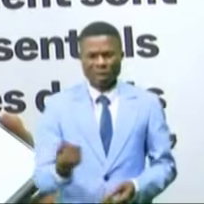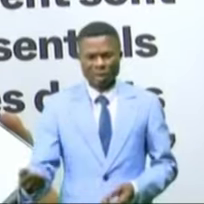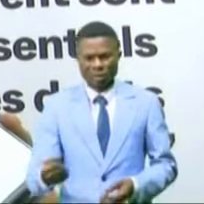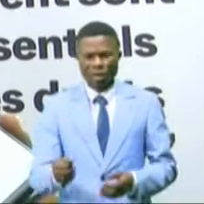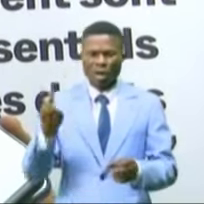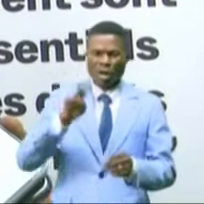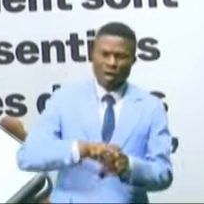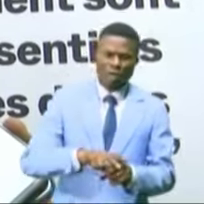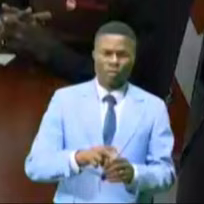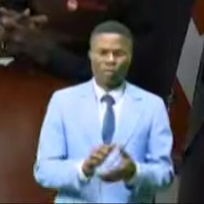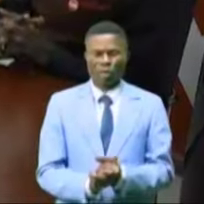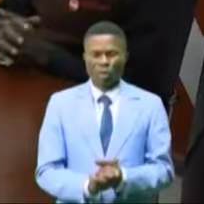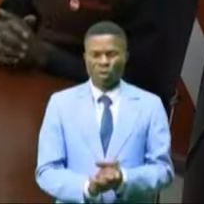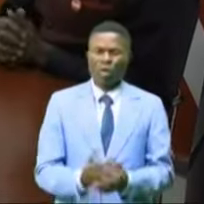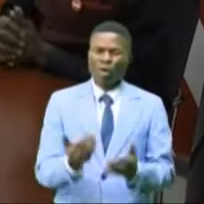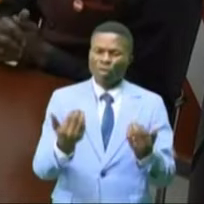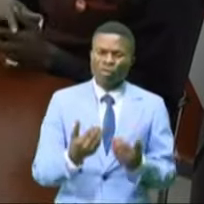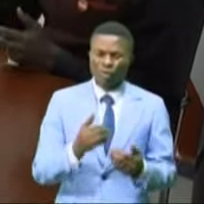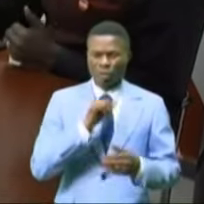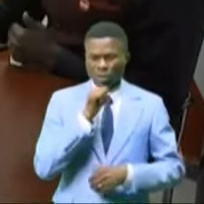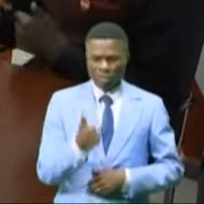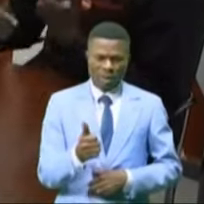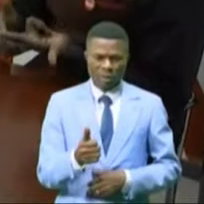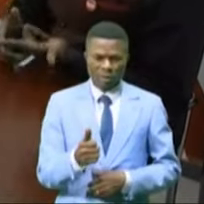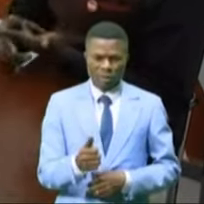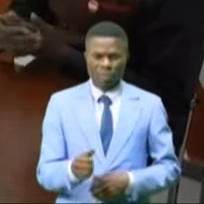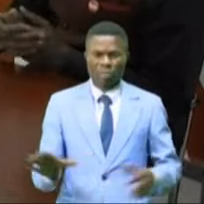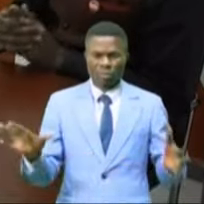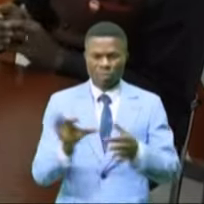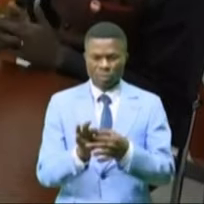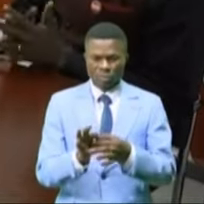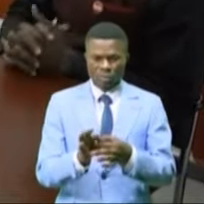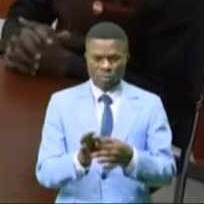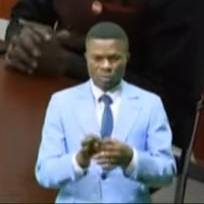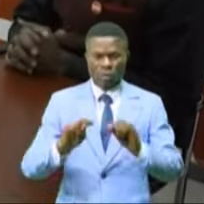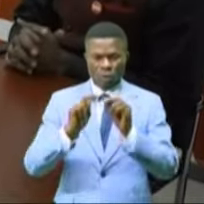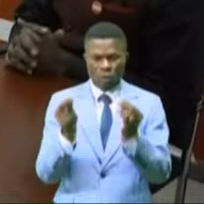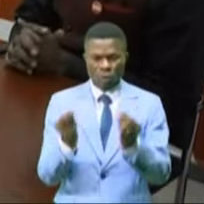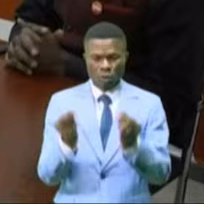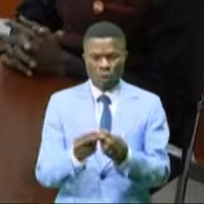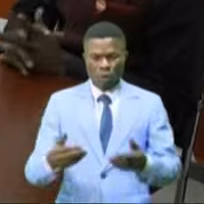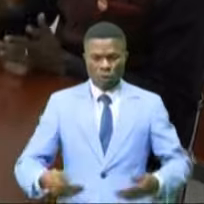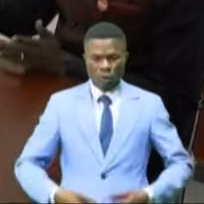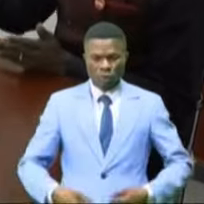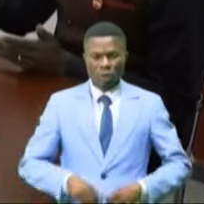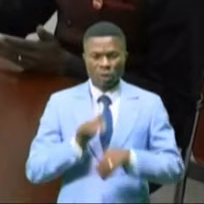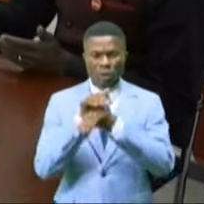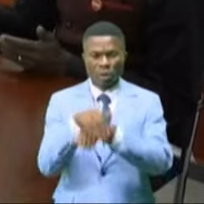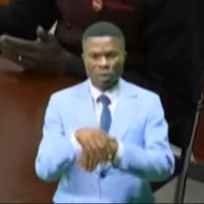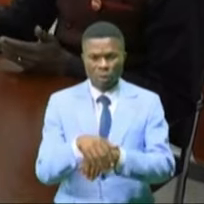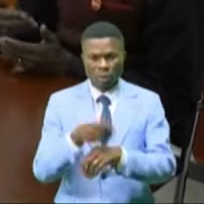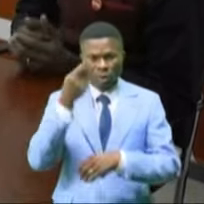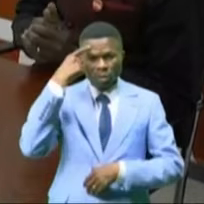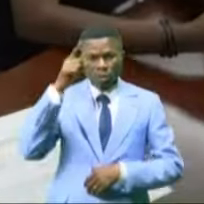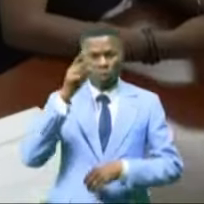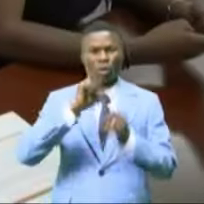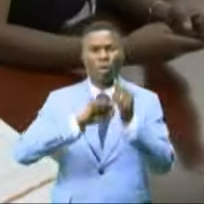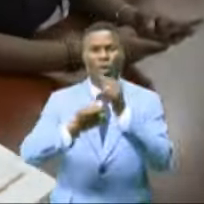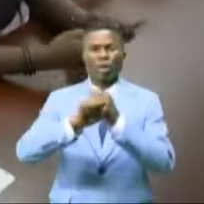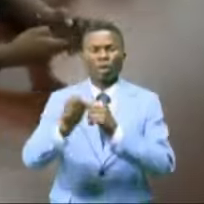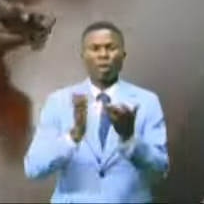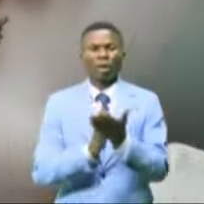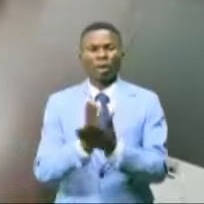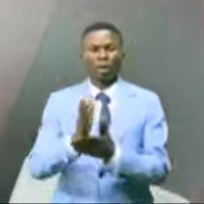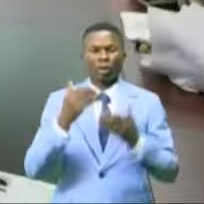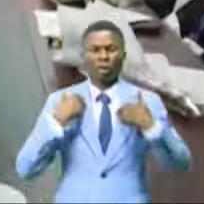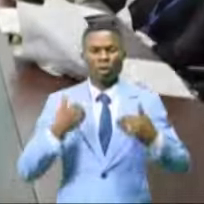des violences non désirées et autres. L'AIPAS, en collaboration avec Usprint, un mouvement des jeunes engagés pour la promotion des droits